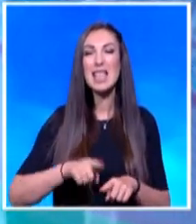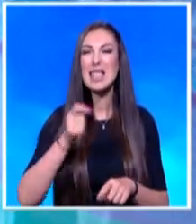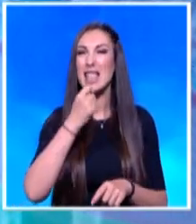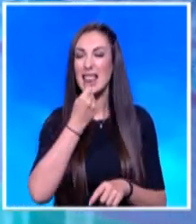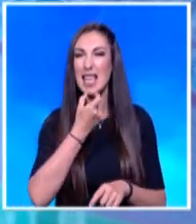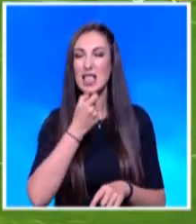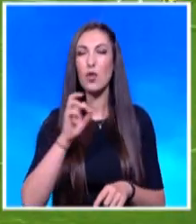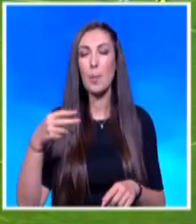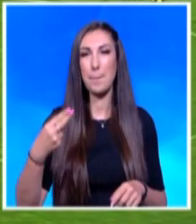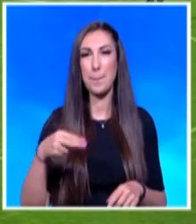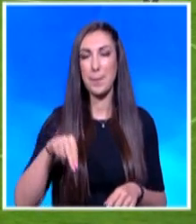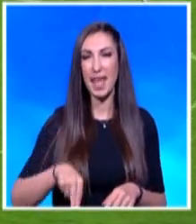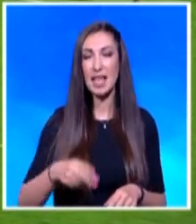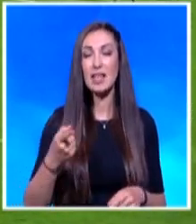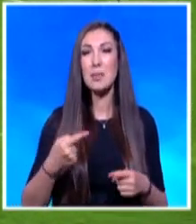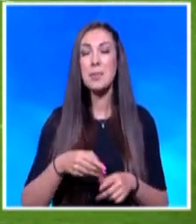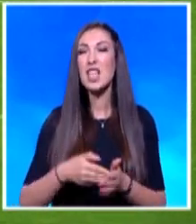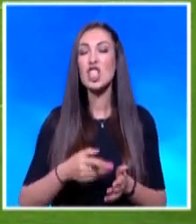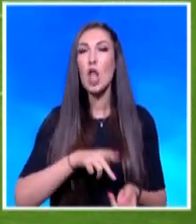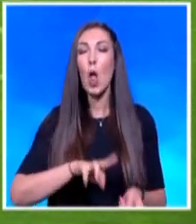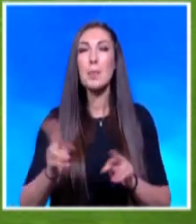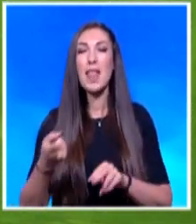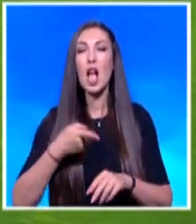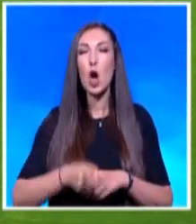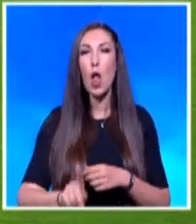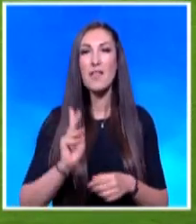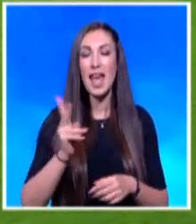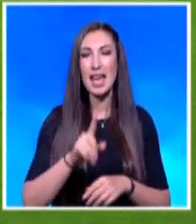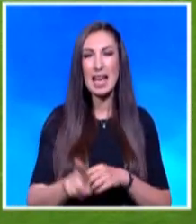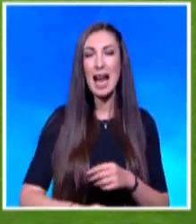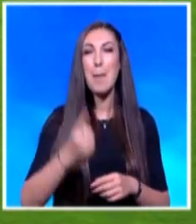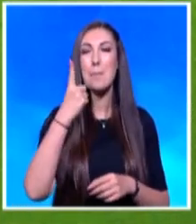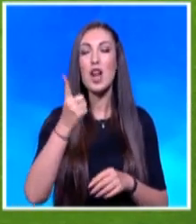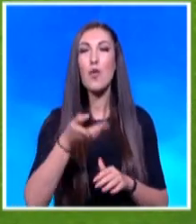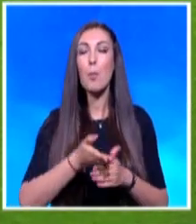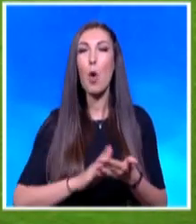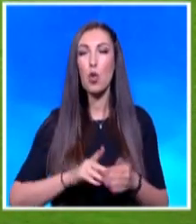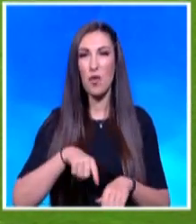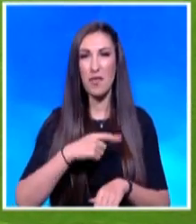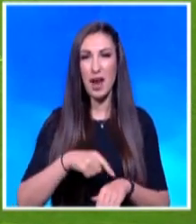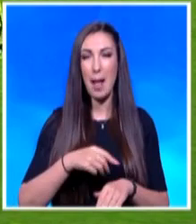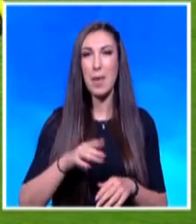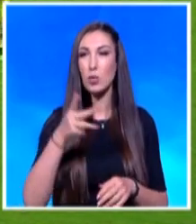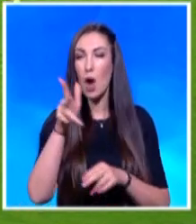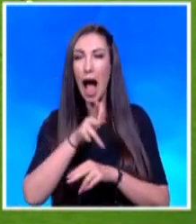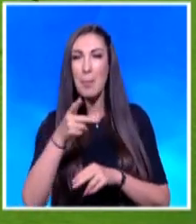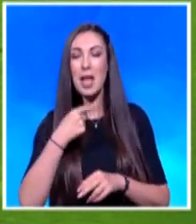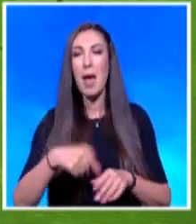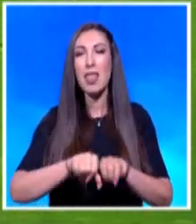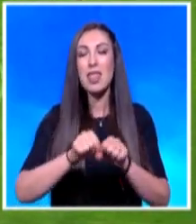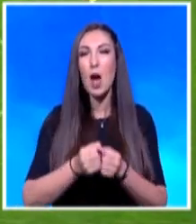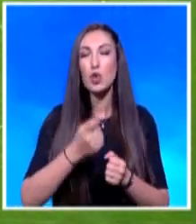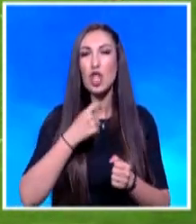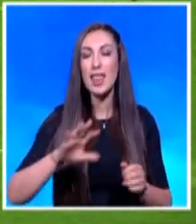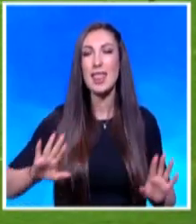Пирин. Пловдивчани протестират за отменения гол на Кере в края на първото полувреме, когато беше отсъдено от VAR нарушение в